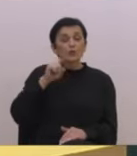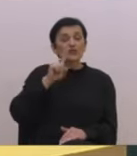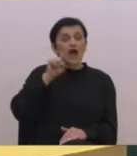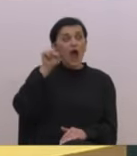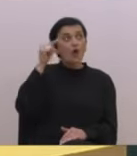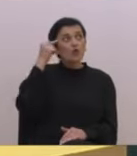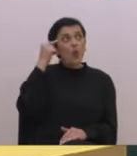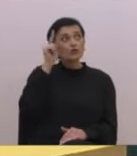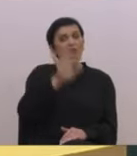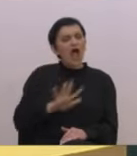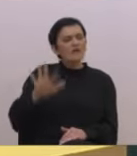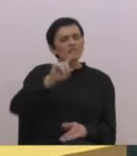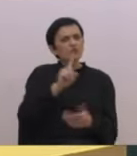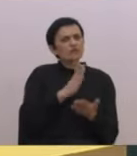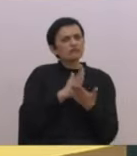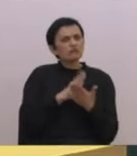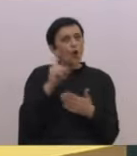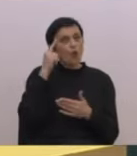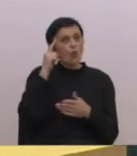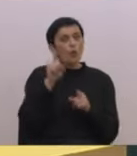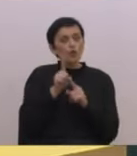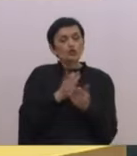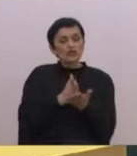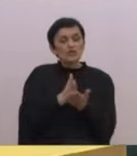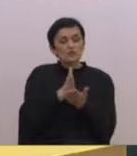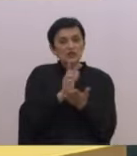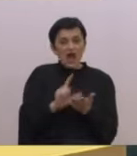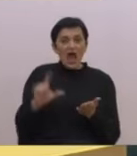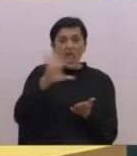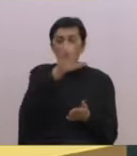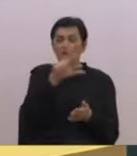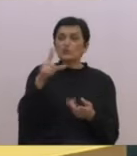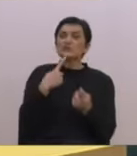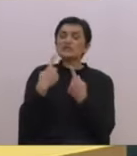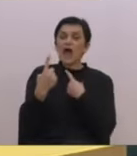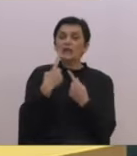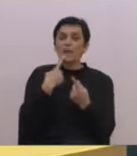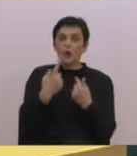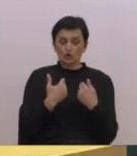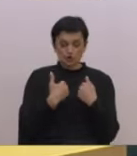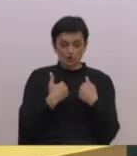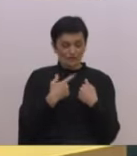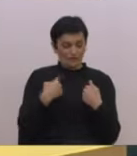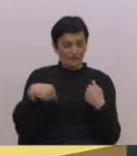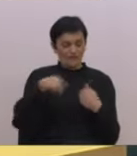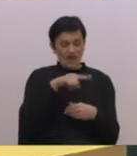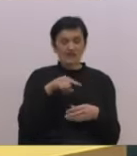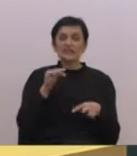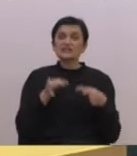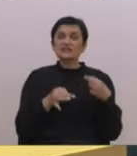ევროპელობა, და ასე უნდა მივიდეთ მათ შორის ევროპელებთან სალაპარაკოთ, რომ ჩვენ